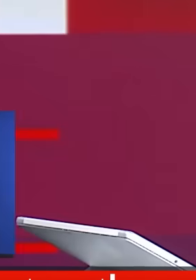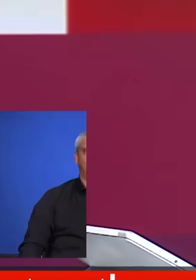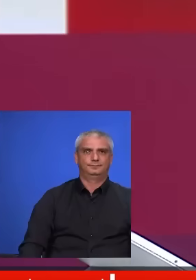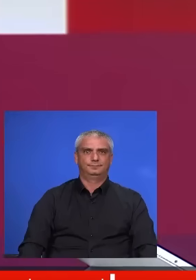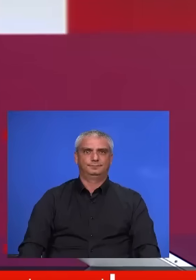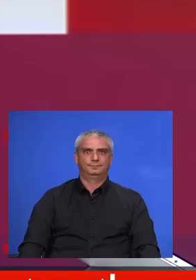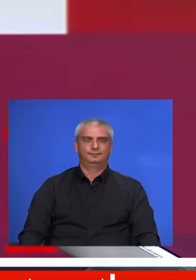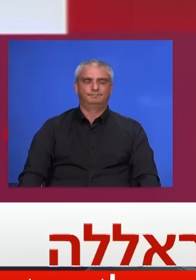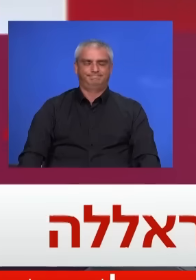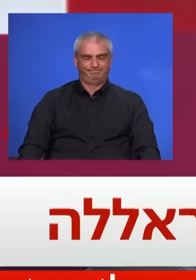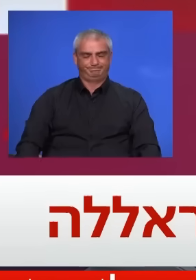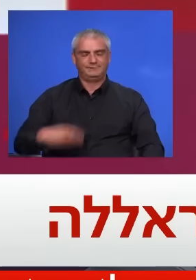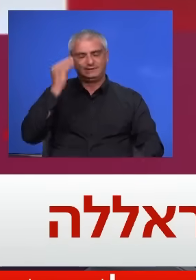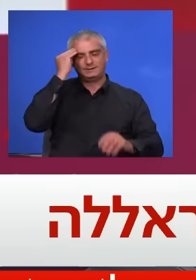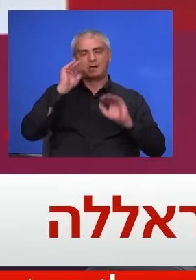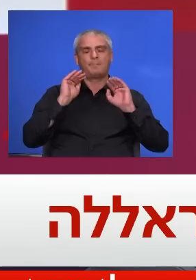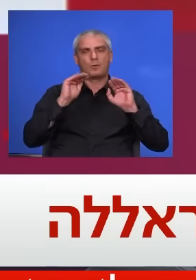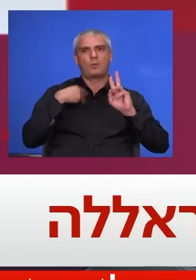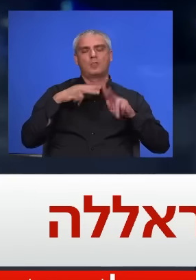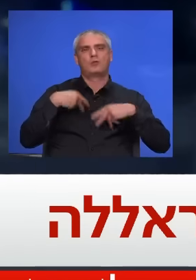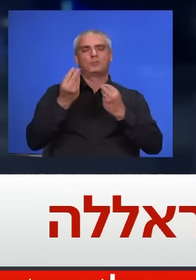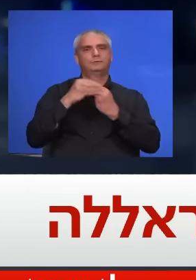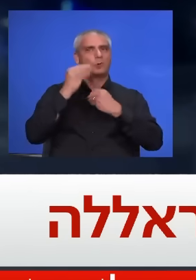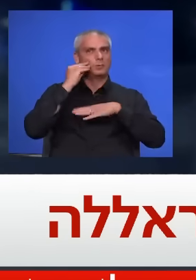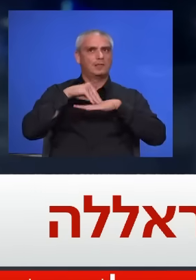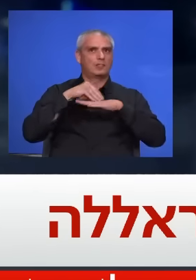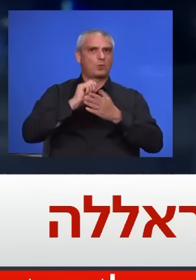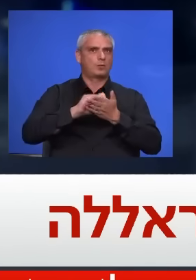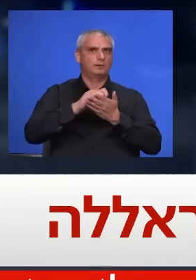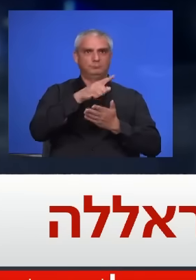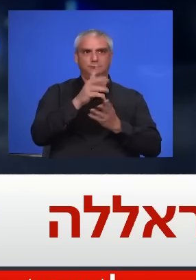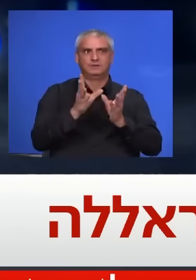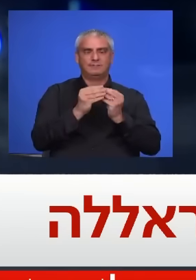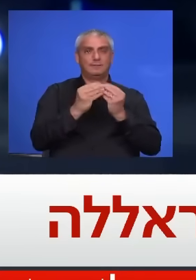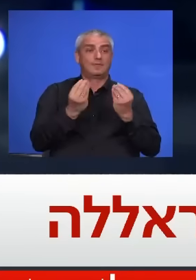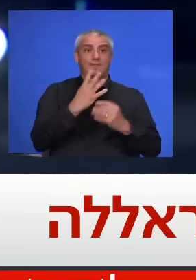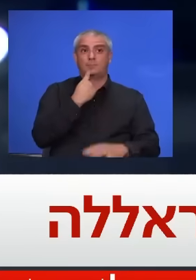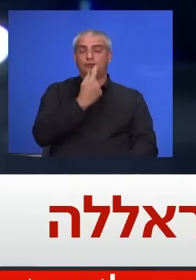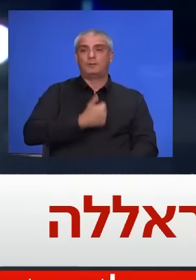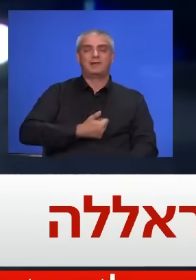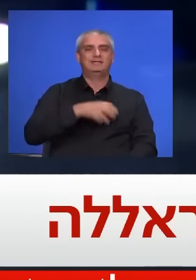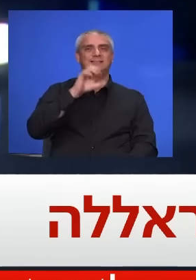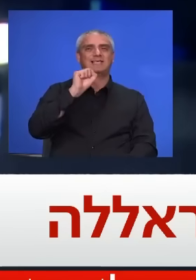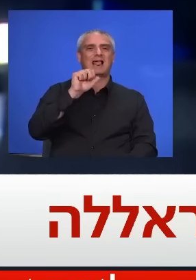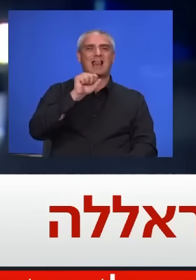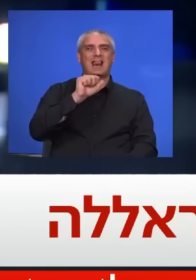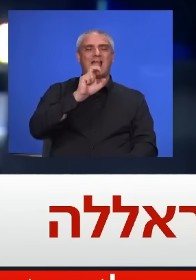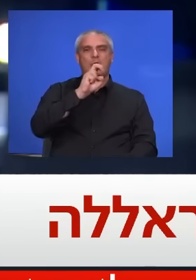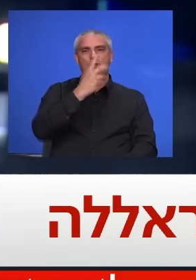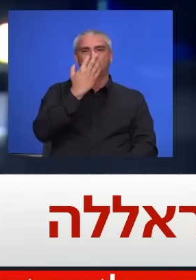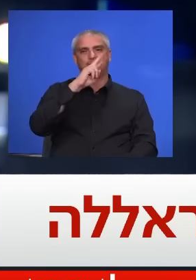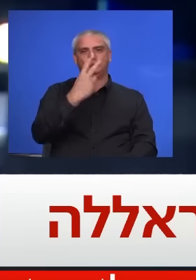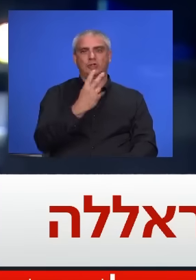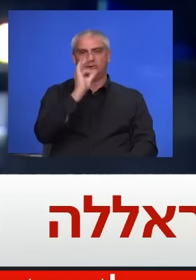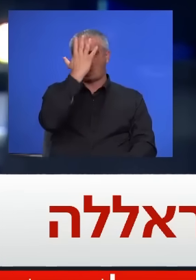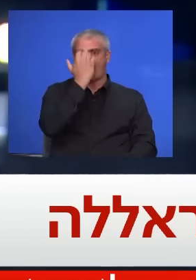יהיה זכרם ברוך. אנחנו חוזרים לעוד עדכונים שלך, אליאור, עם דברים שאומר סלאח אל-ערורי, מספר 2 בחמאס, על הפגישה